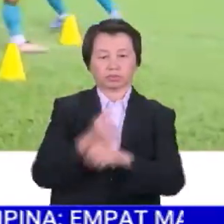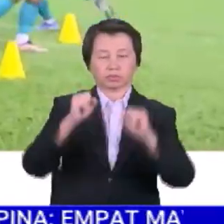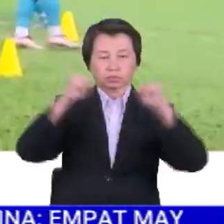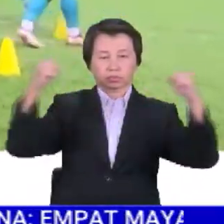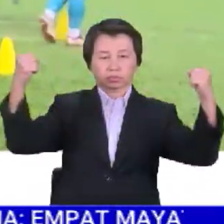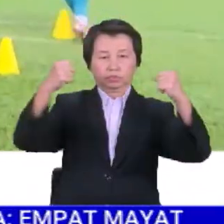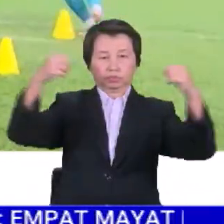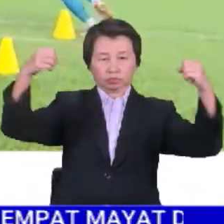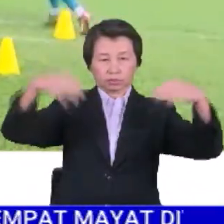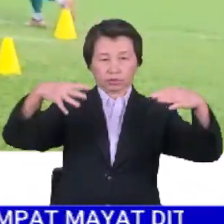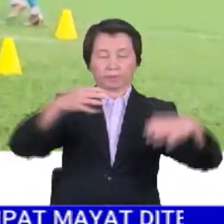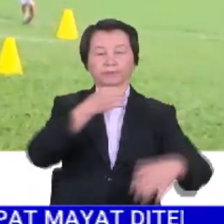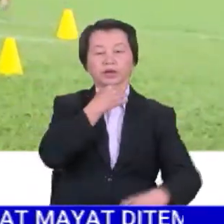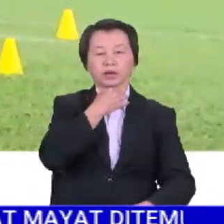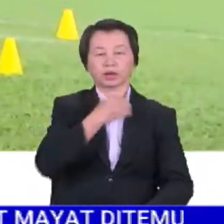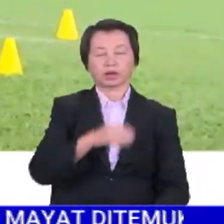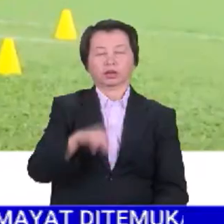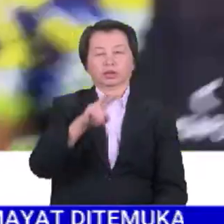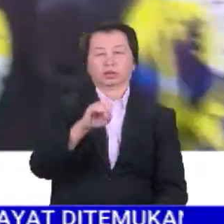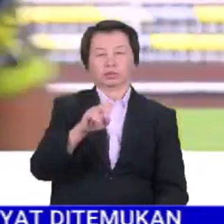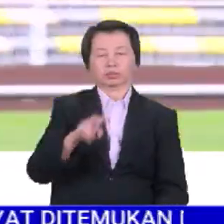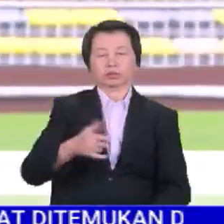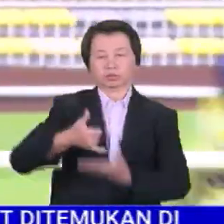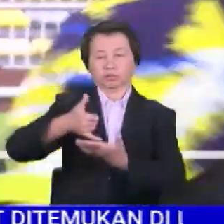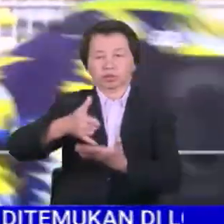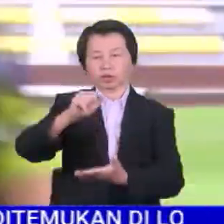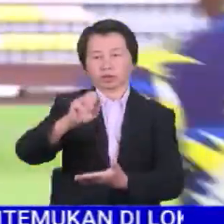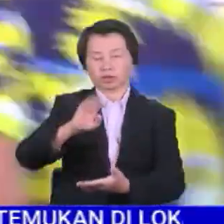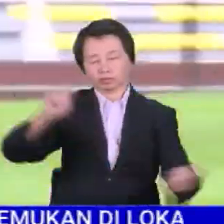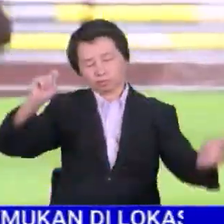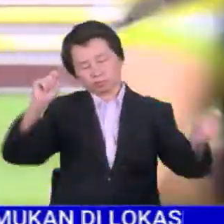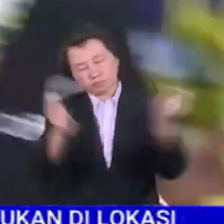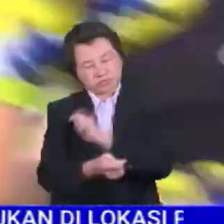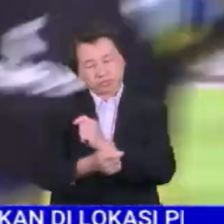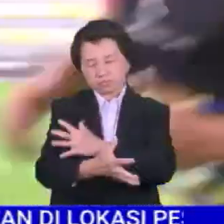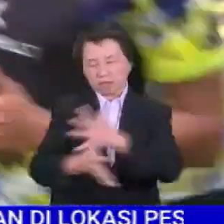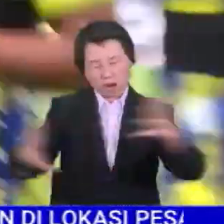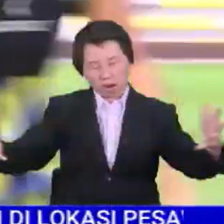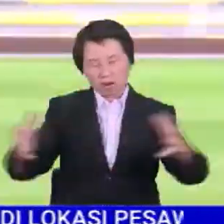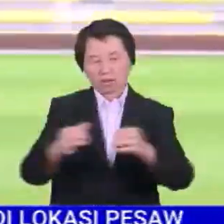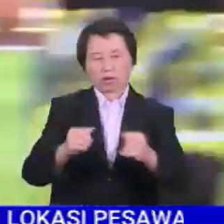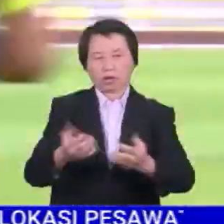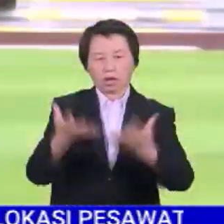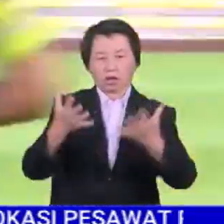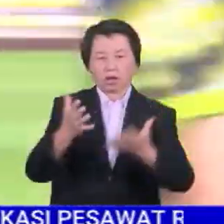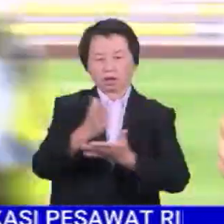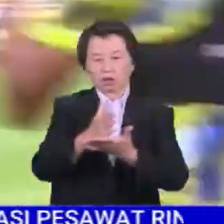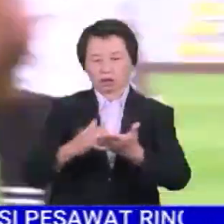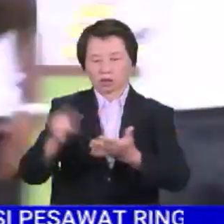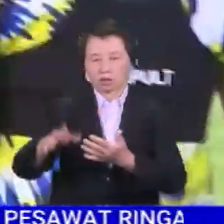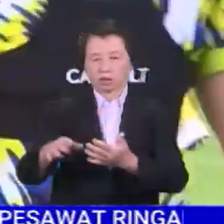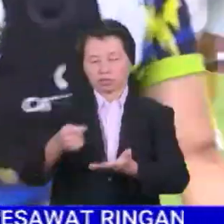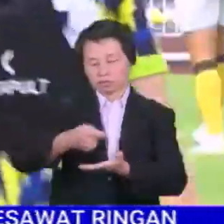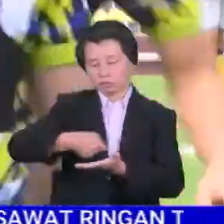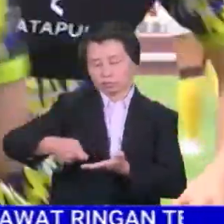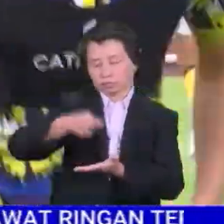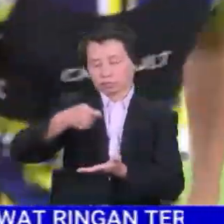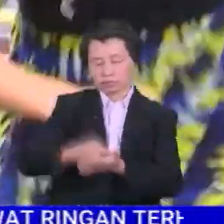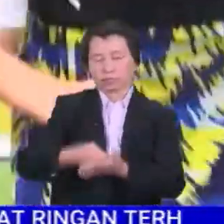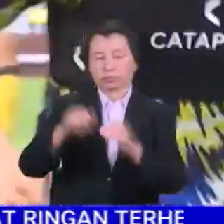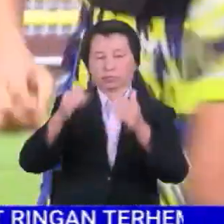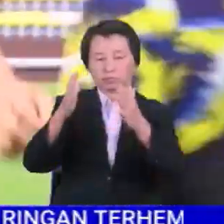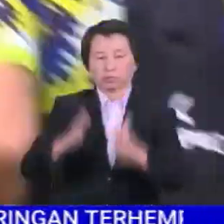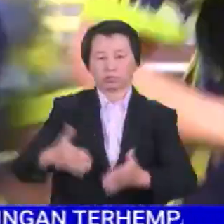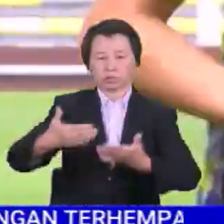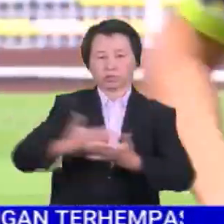Ipoh musim 2023 menyaksikan perak FC melakukan rombakan besar-besaran dengan hampir kesang pemain ditandatangani merupakan